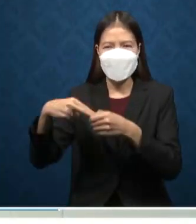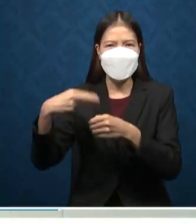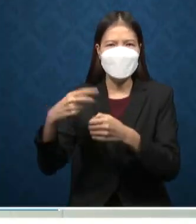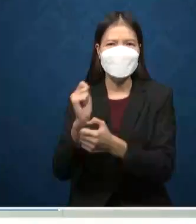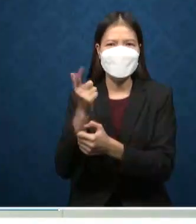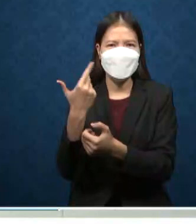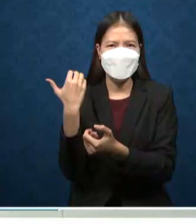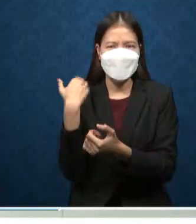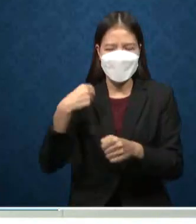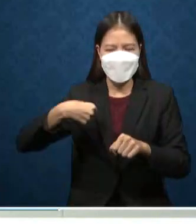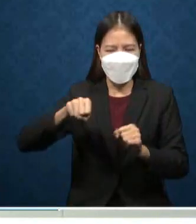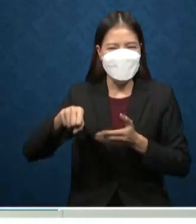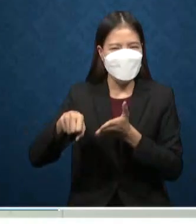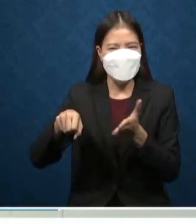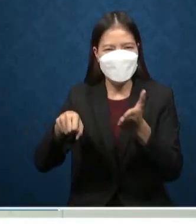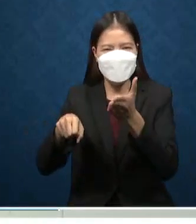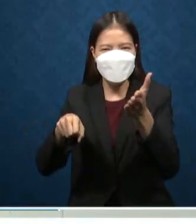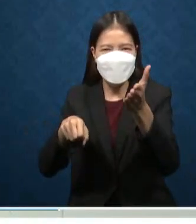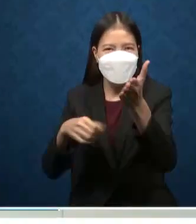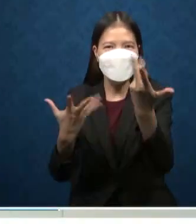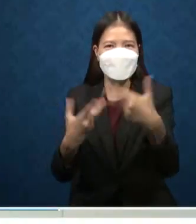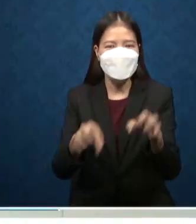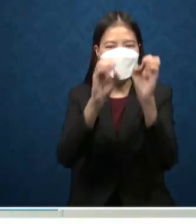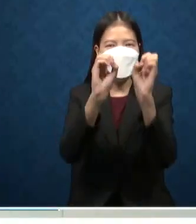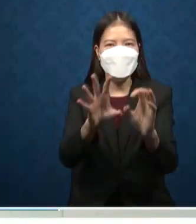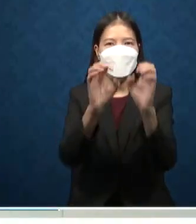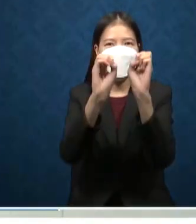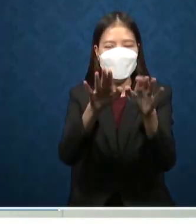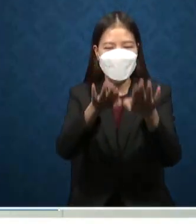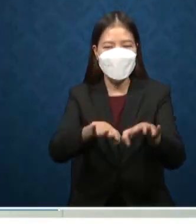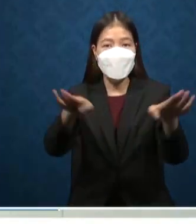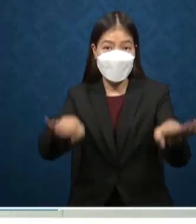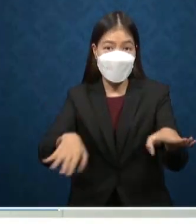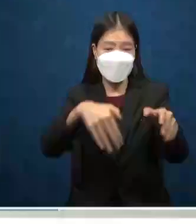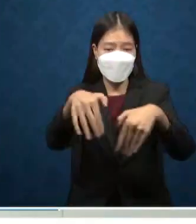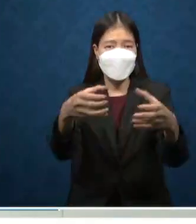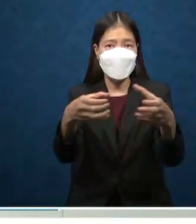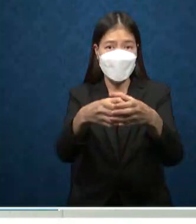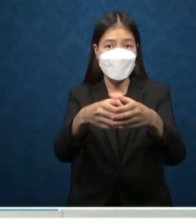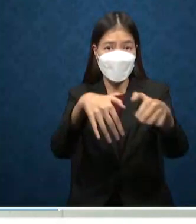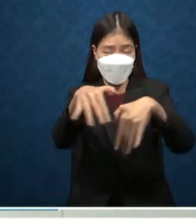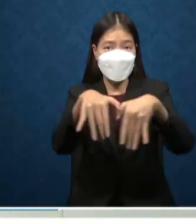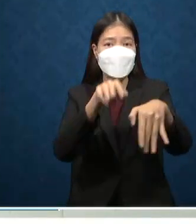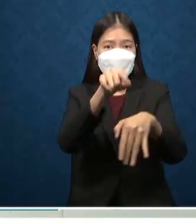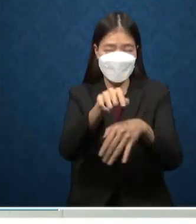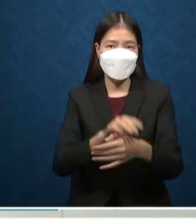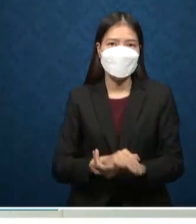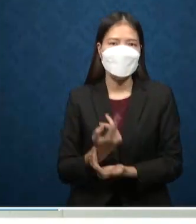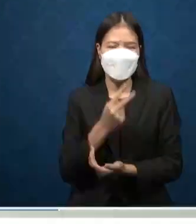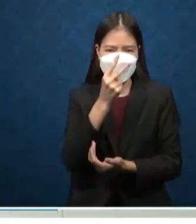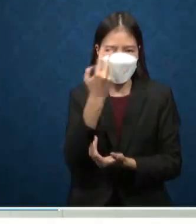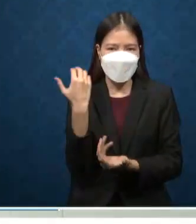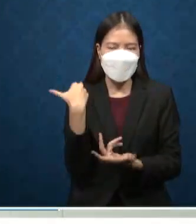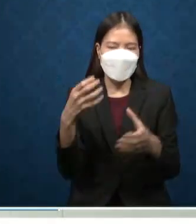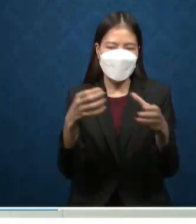ขับมอเตอร์ไซค์บุเรงก็ไปสอนการศึกษานอกระบบให้กับเด็กเหล่านี้โดยคำนึงถึงอัตลักษณ์พื้นฐานของชนเผ่าม